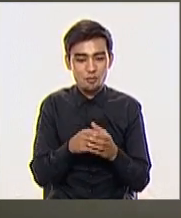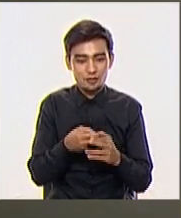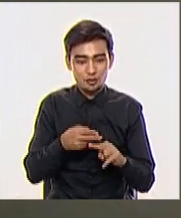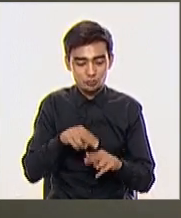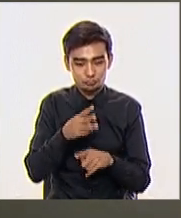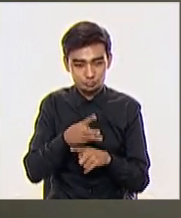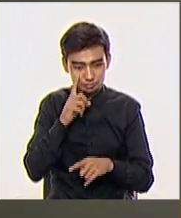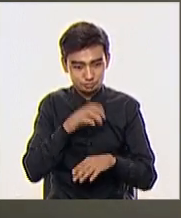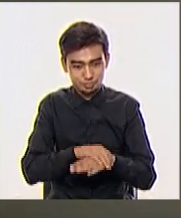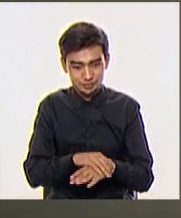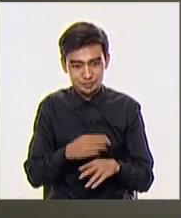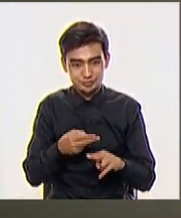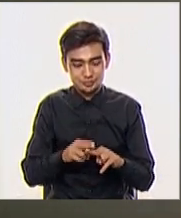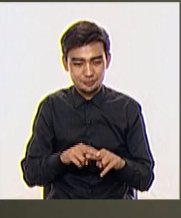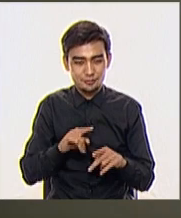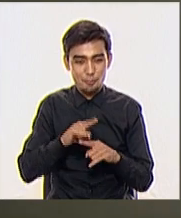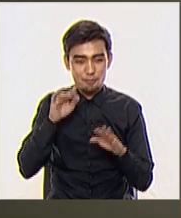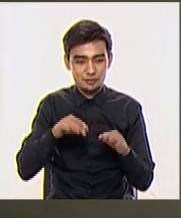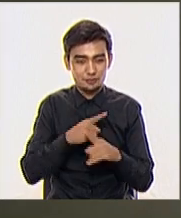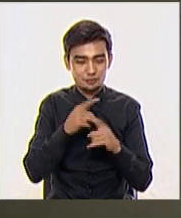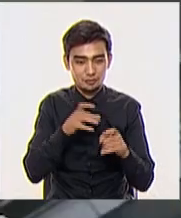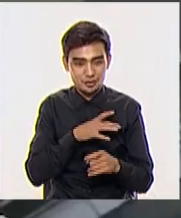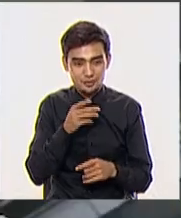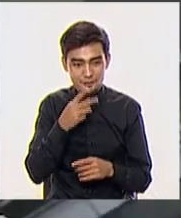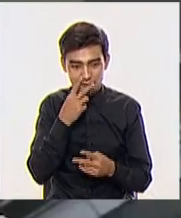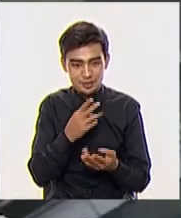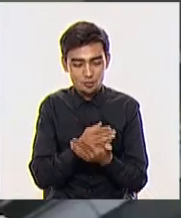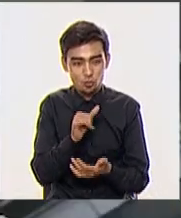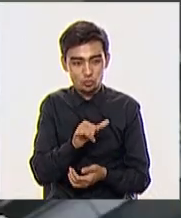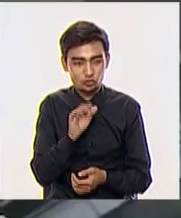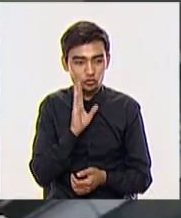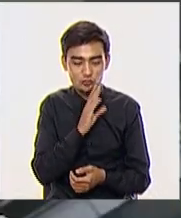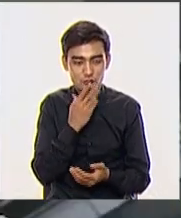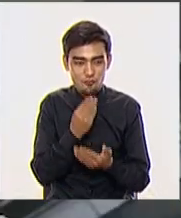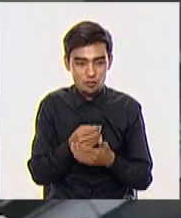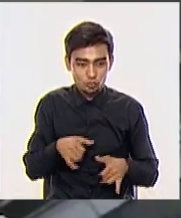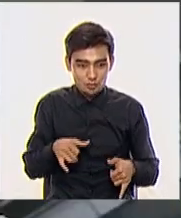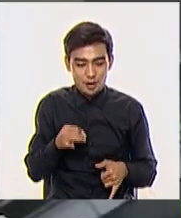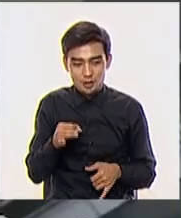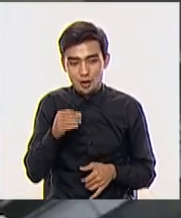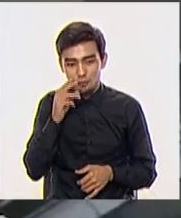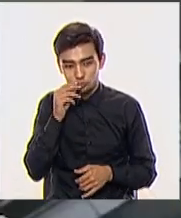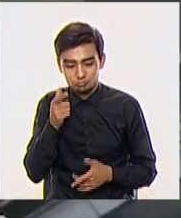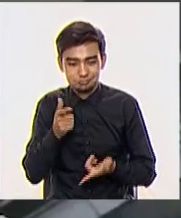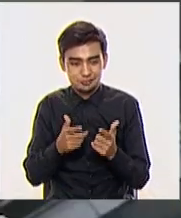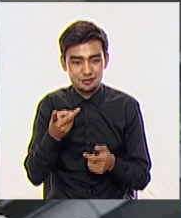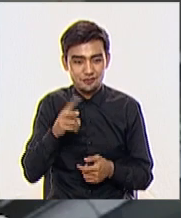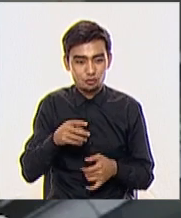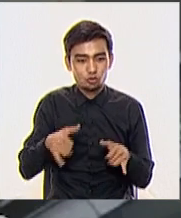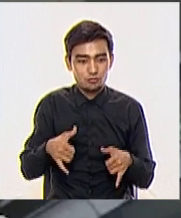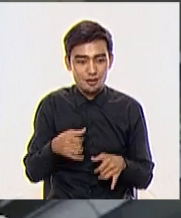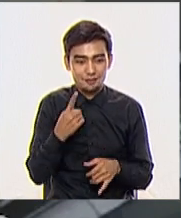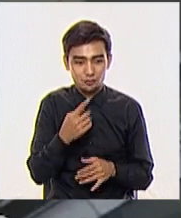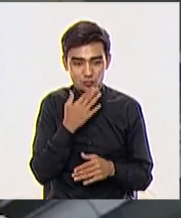кадры, снятые камерами в аэропорту. На них видно у женщины свой багаж, у супруга действительно две сумки, а не